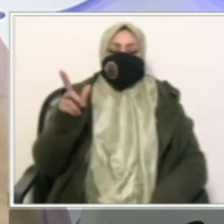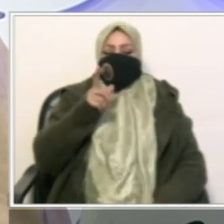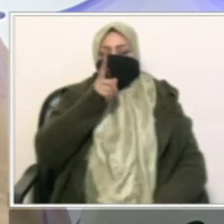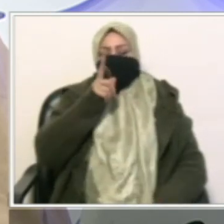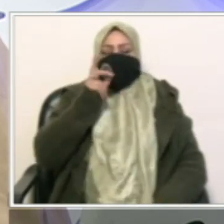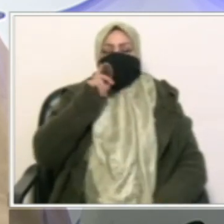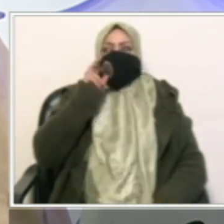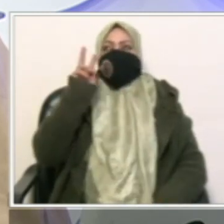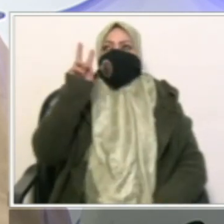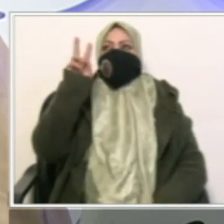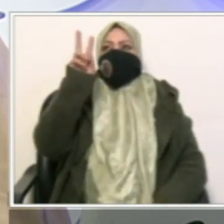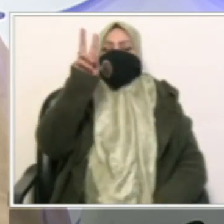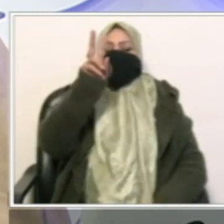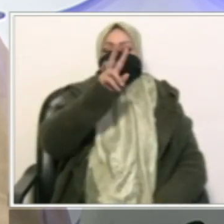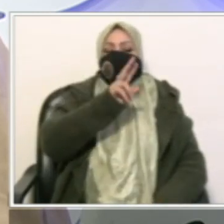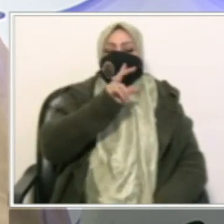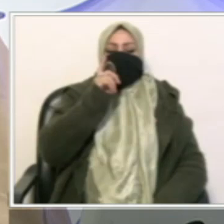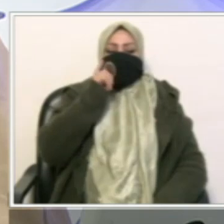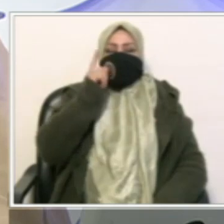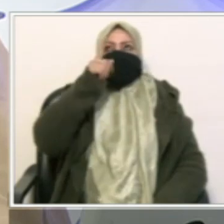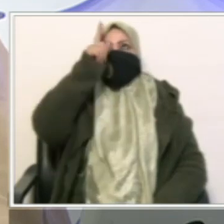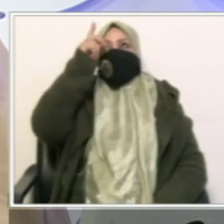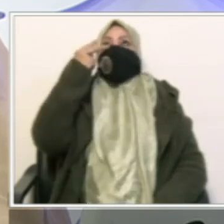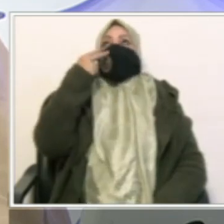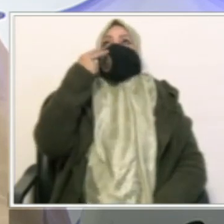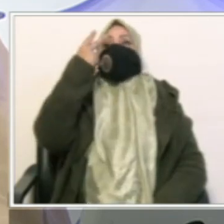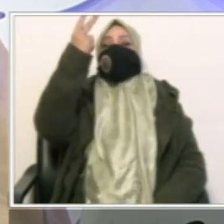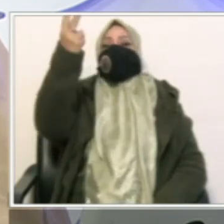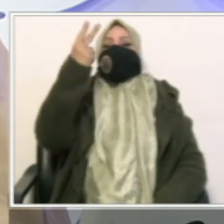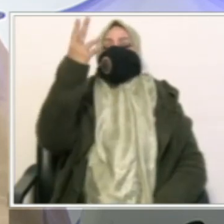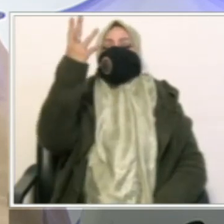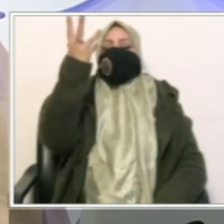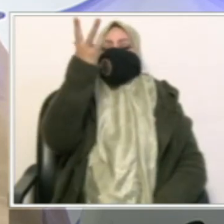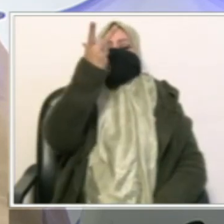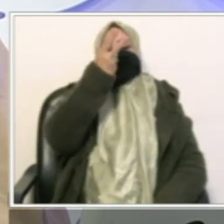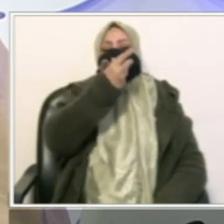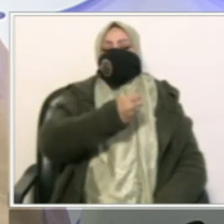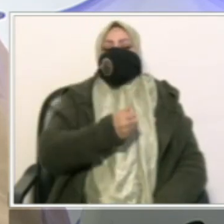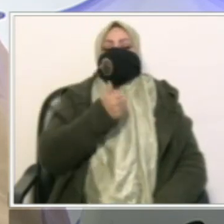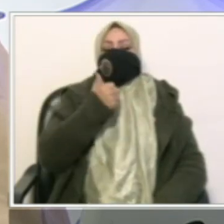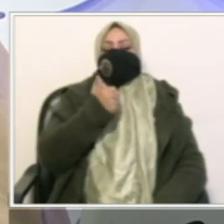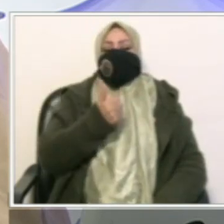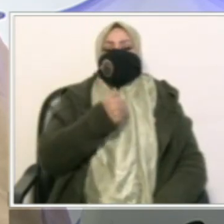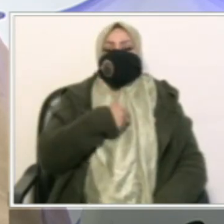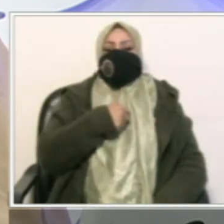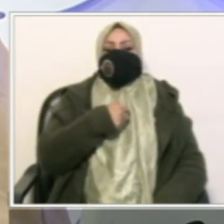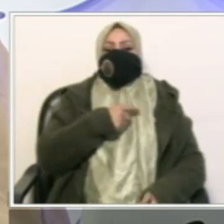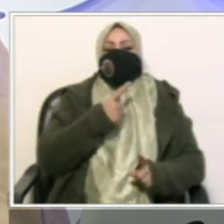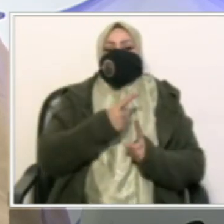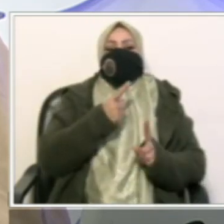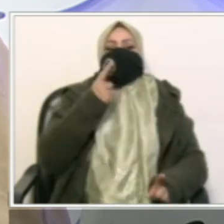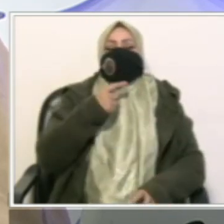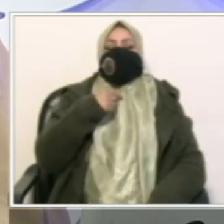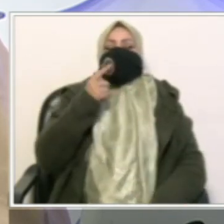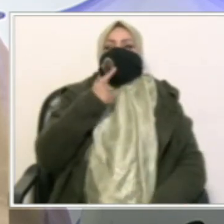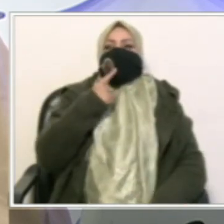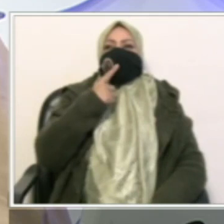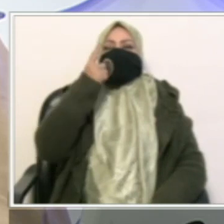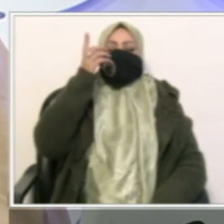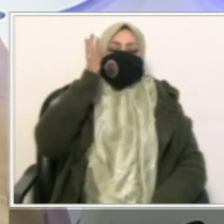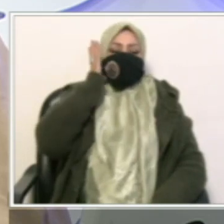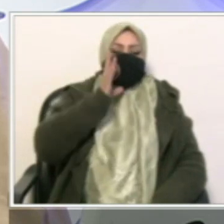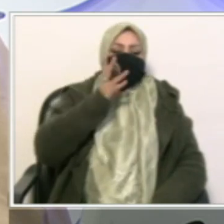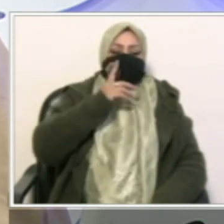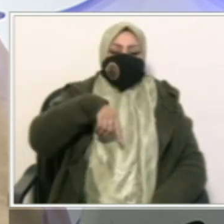السماوات والأرض حنيفا وما أنا من المشركين. وورد في ذلك الأثر عن النبي صلى الله عليه وسلم، فقالوا: مالك عليه رحمة الله يجيز